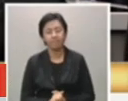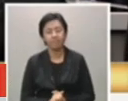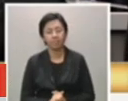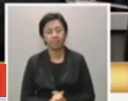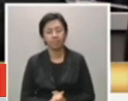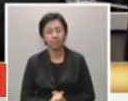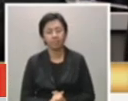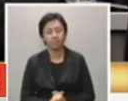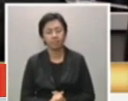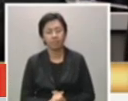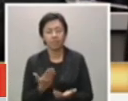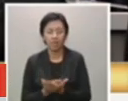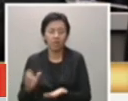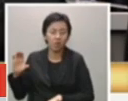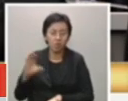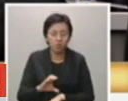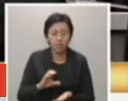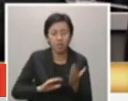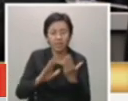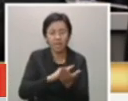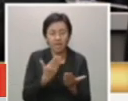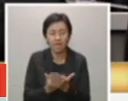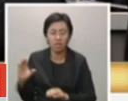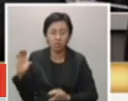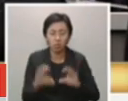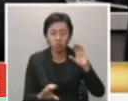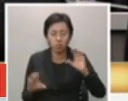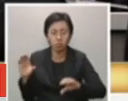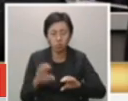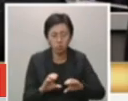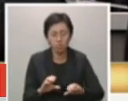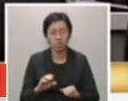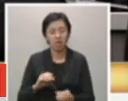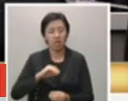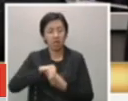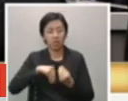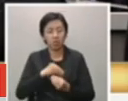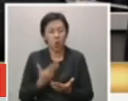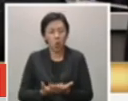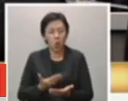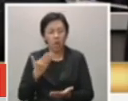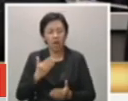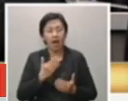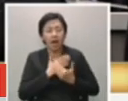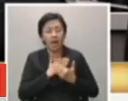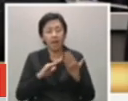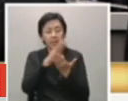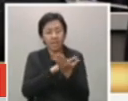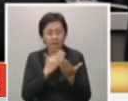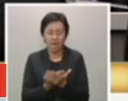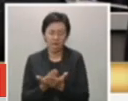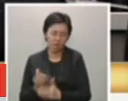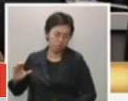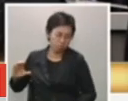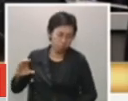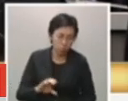ขอให้ลงทุนในประเทศเพิ่มสินักธุรกิจใหญ่เนี่ยรักชาติช่วยกันลงทุนในประเท